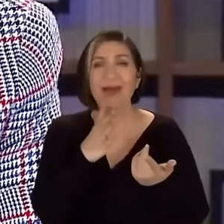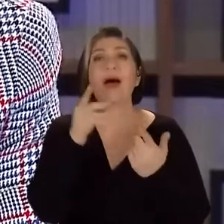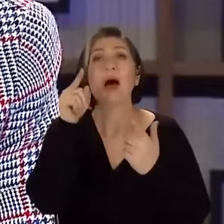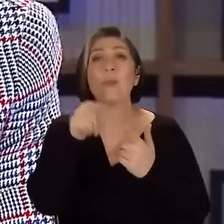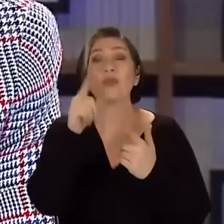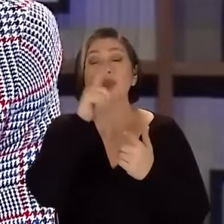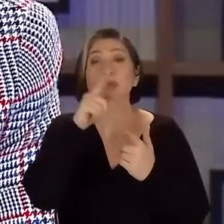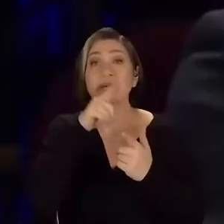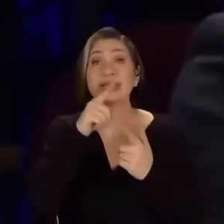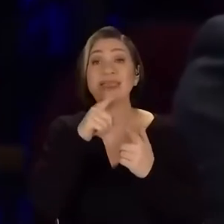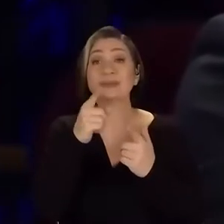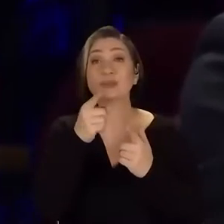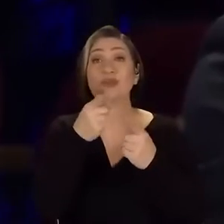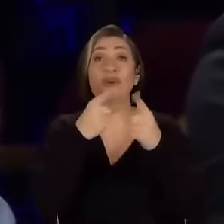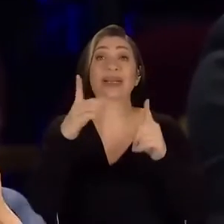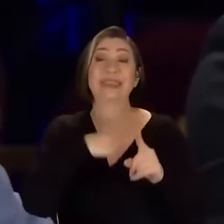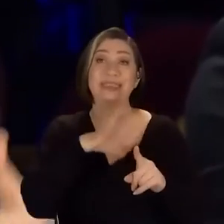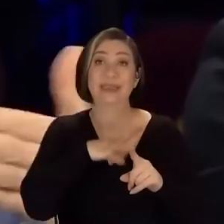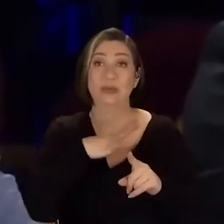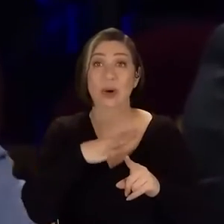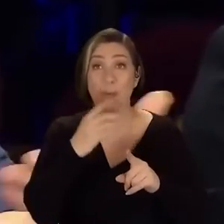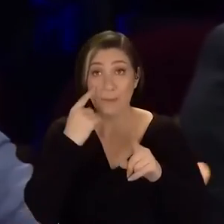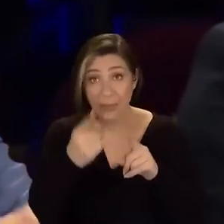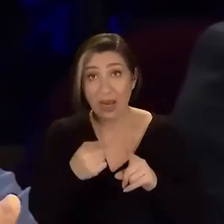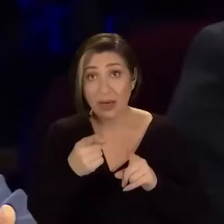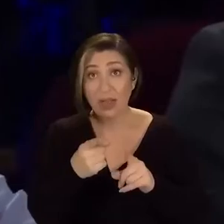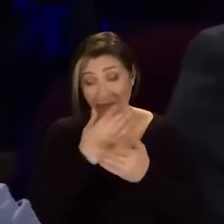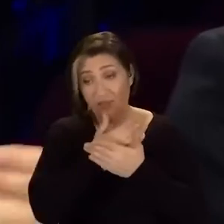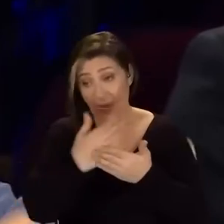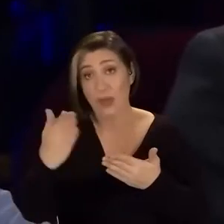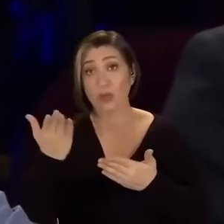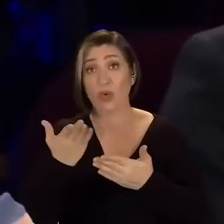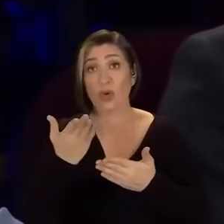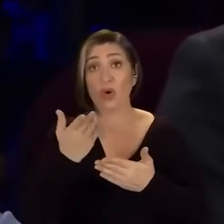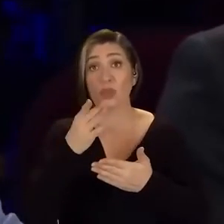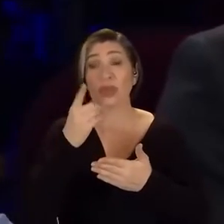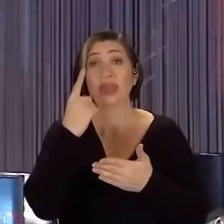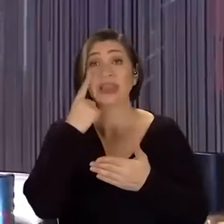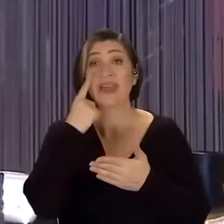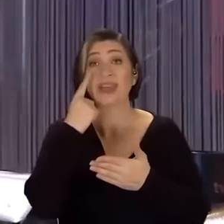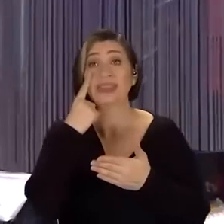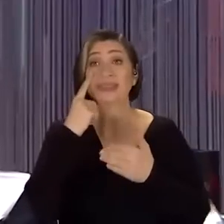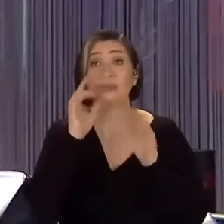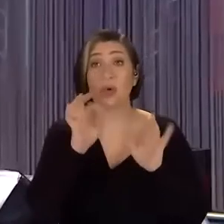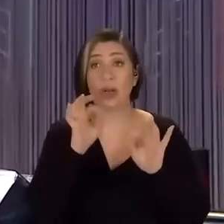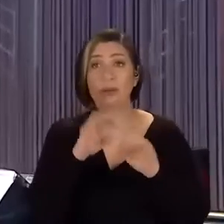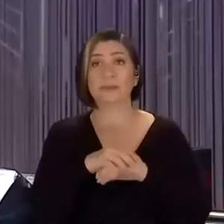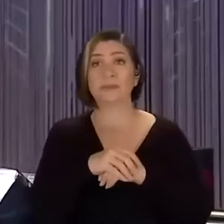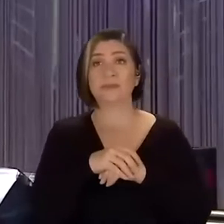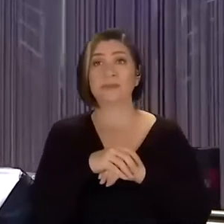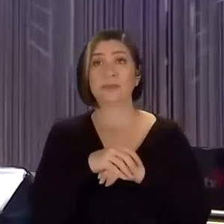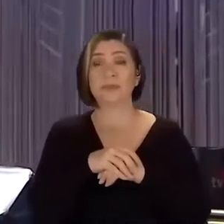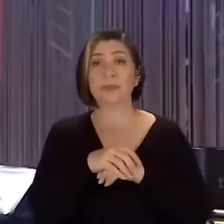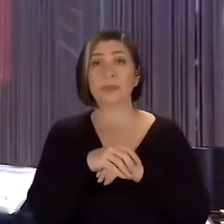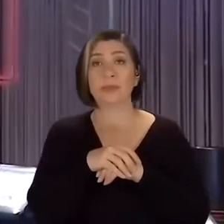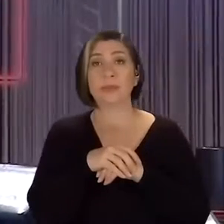paranın üzerinde neden İsmet İnönü geldi? Bak devam ediyor. Yani devlet burada fikrini verdiği için. Dolayısıyla